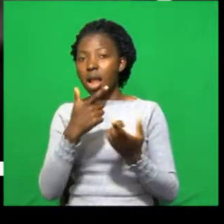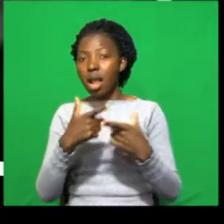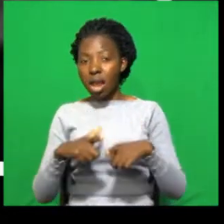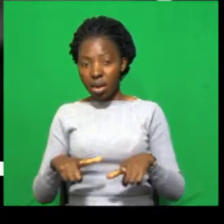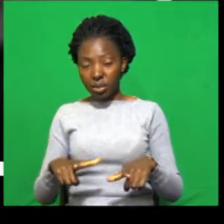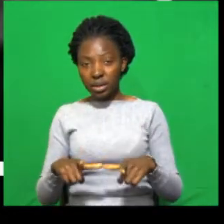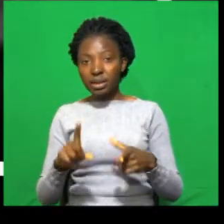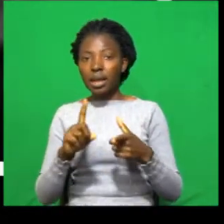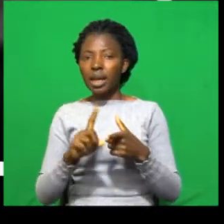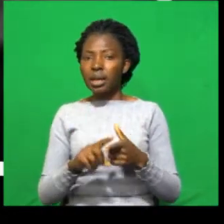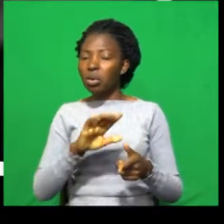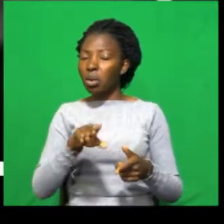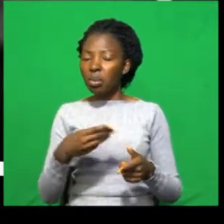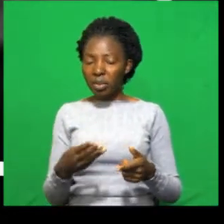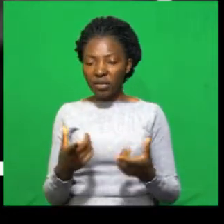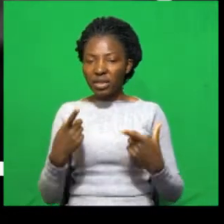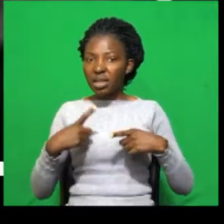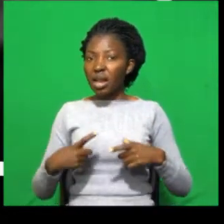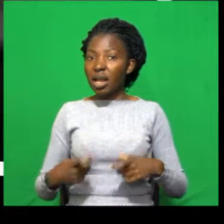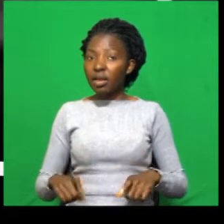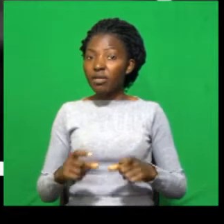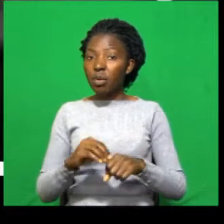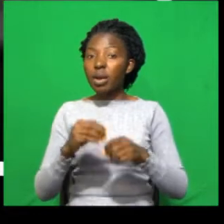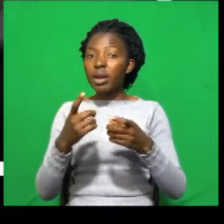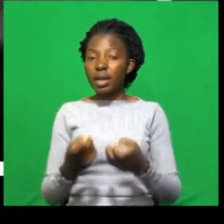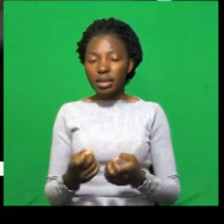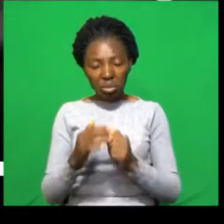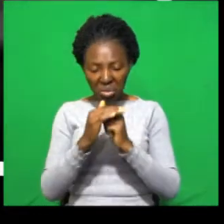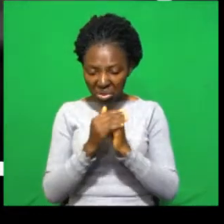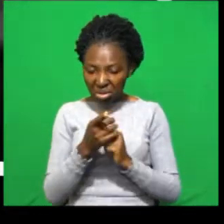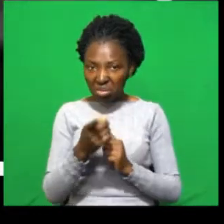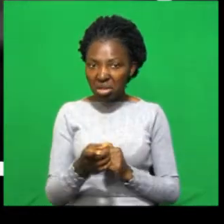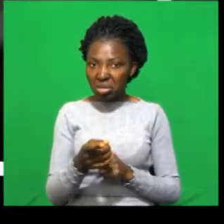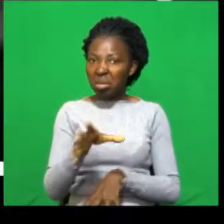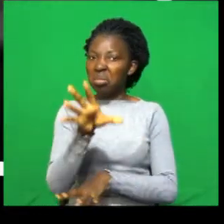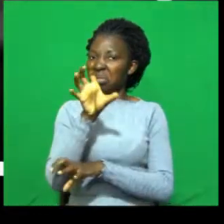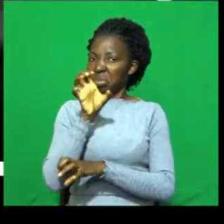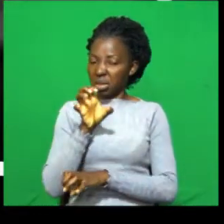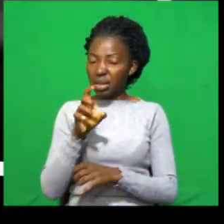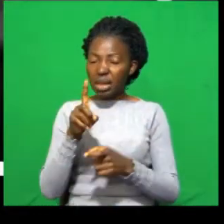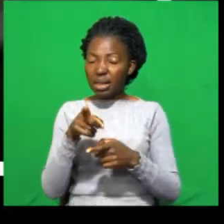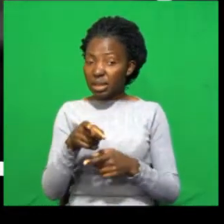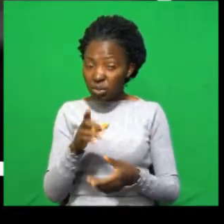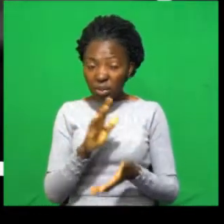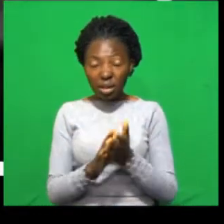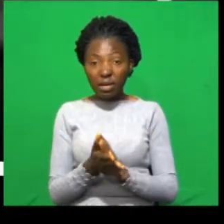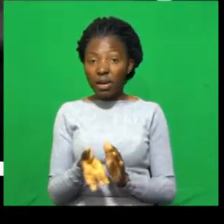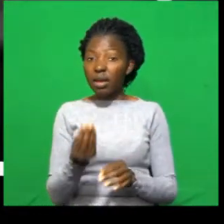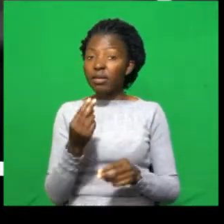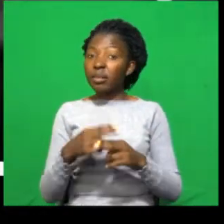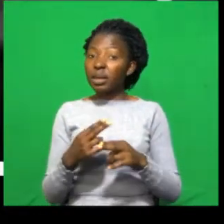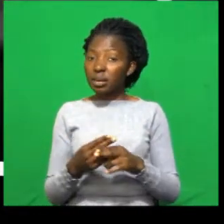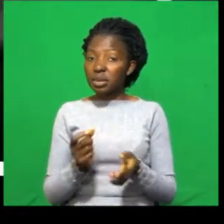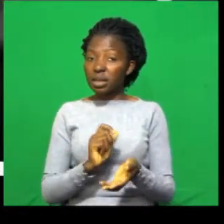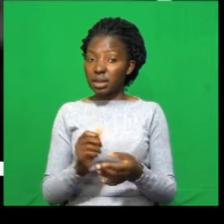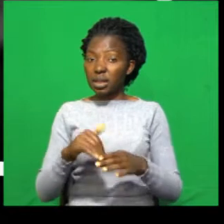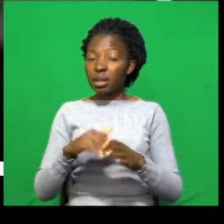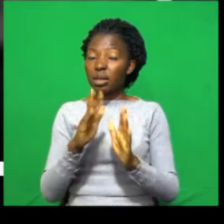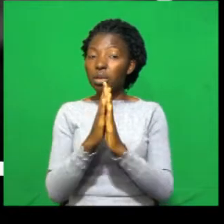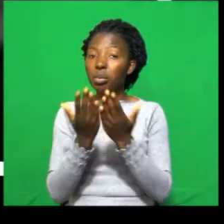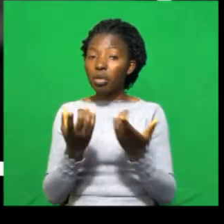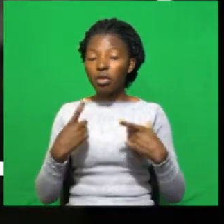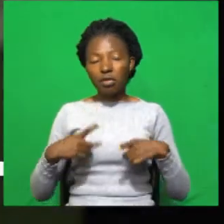dzose. Vose vanogara panyika vachachinamata, ivo vasina kunyorerwa zita ravo mubhuku yeGwayana